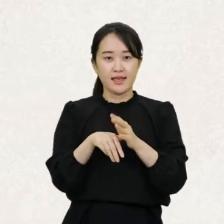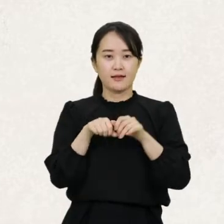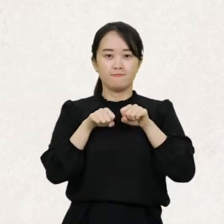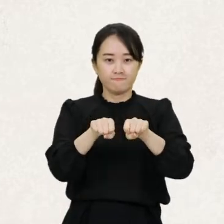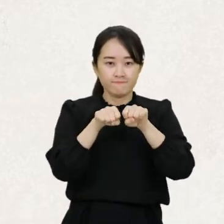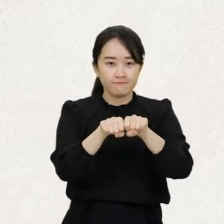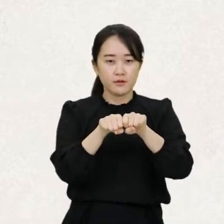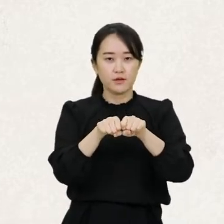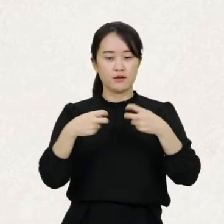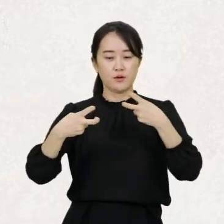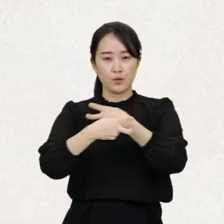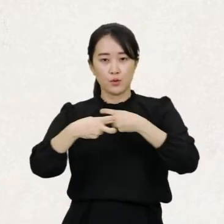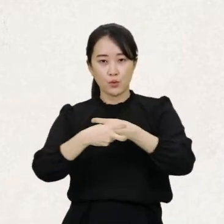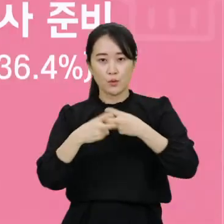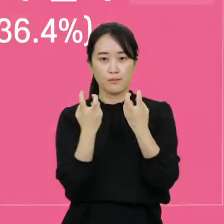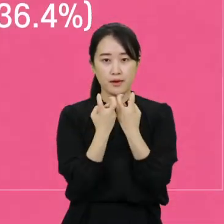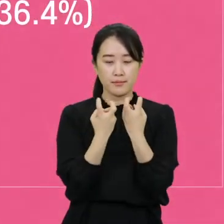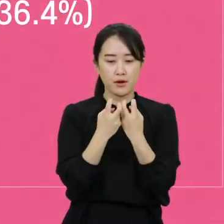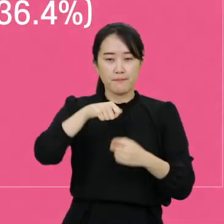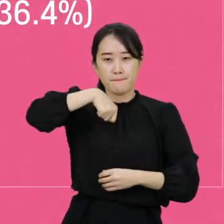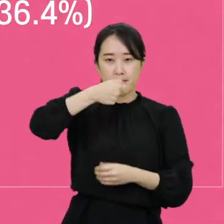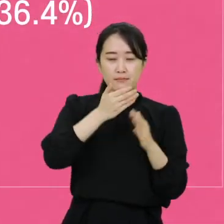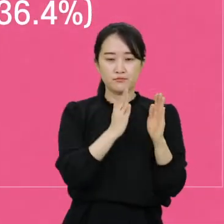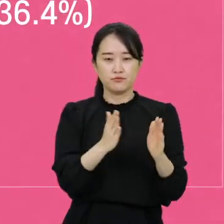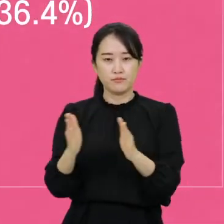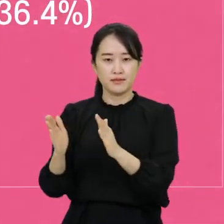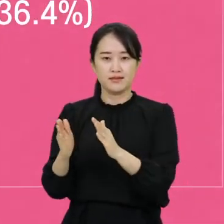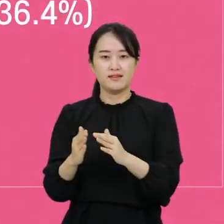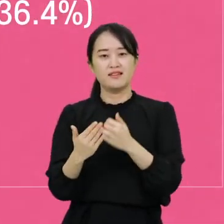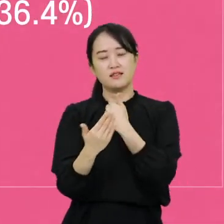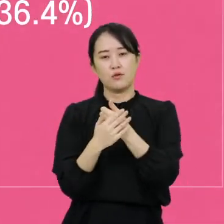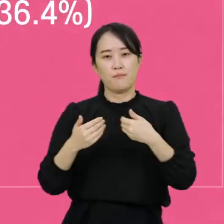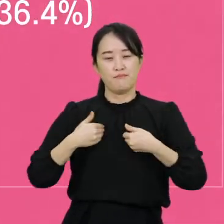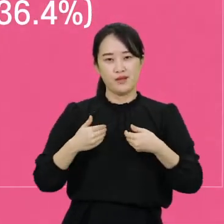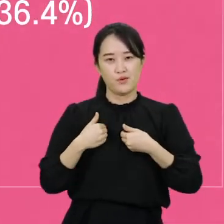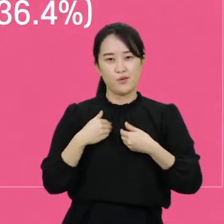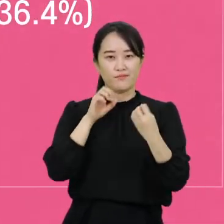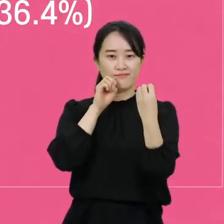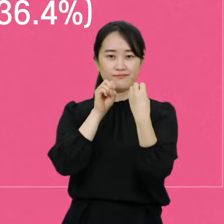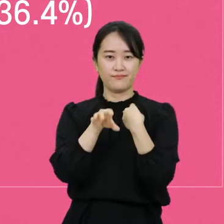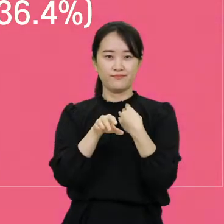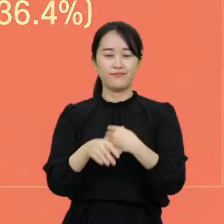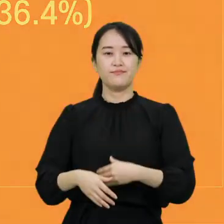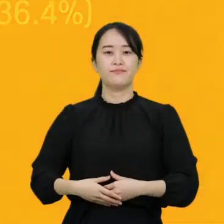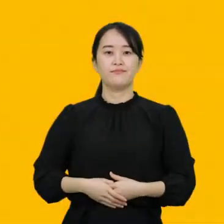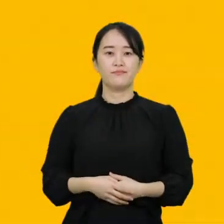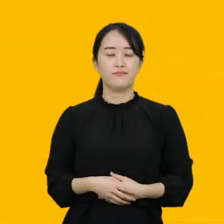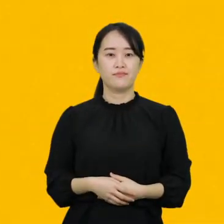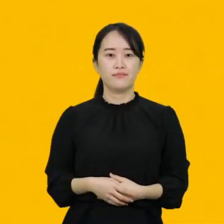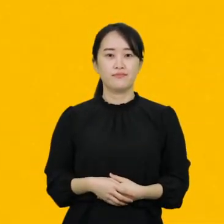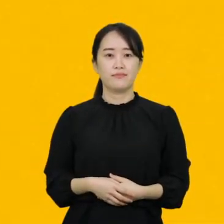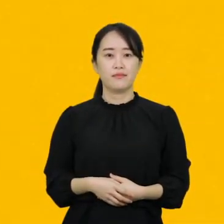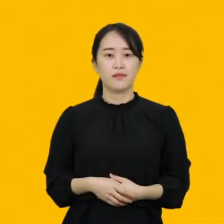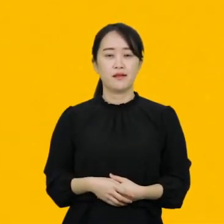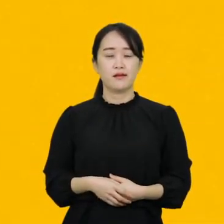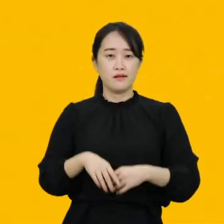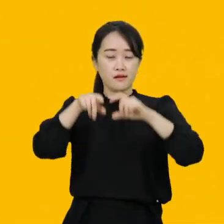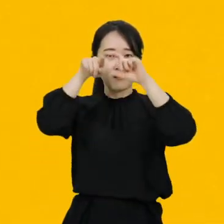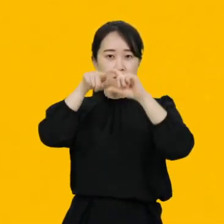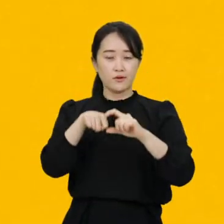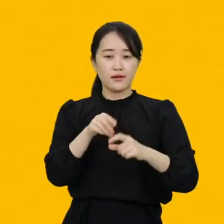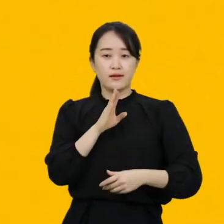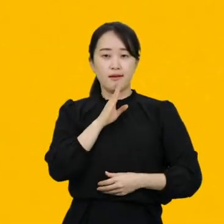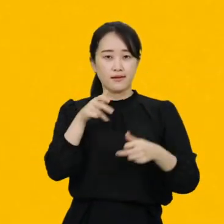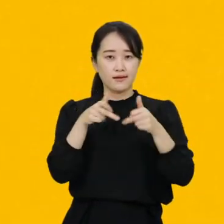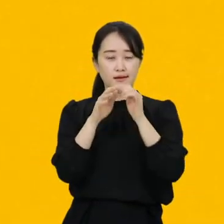청소, 교통수단, 식사 준비 순으로 지원이 필요하다고 응답했어요. 이런 통계가